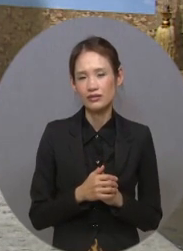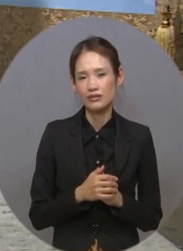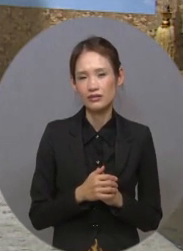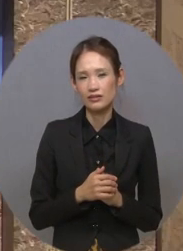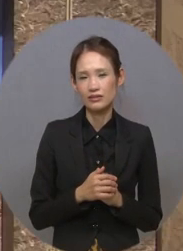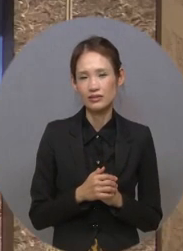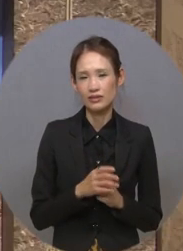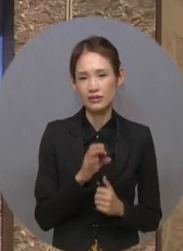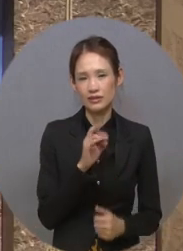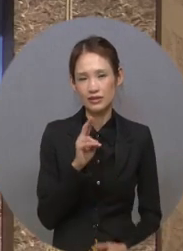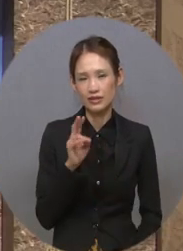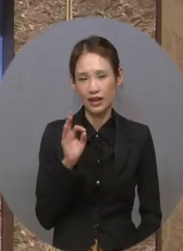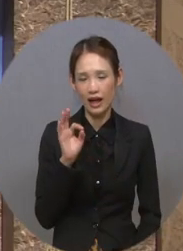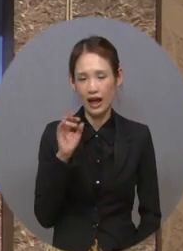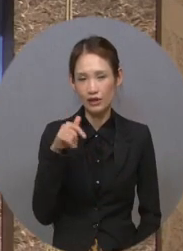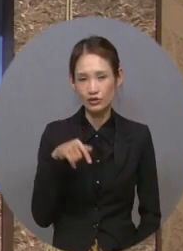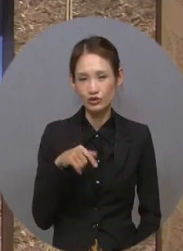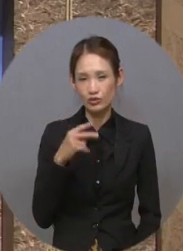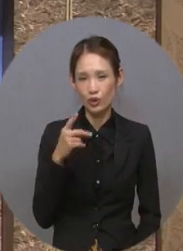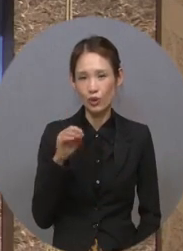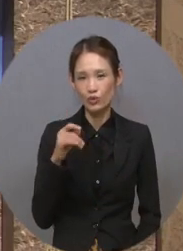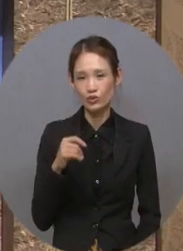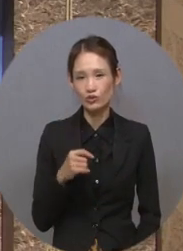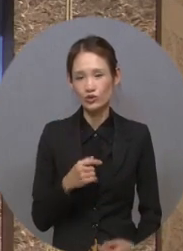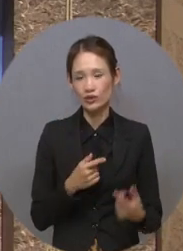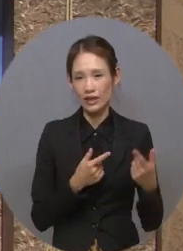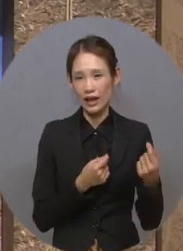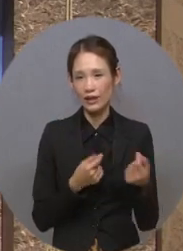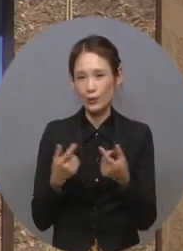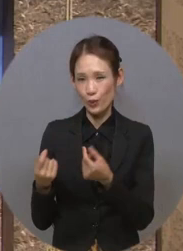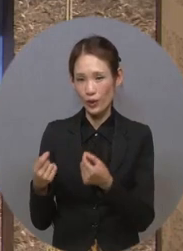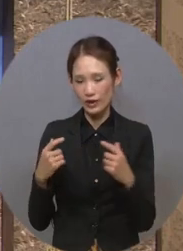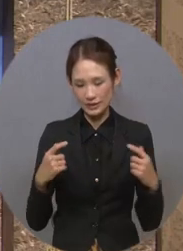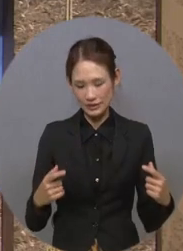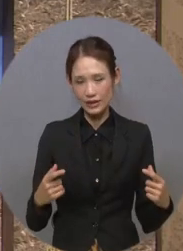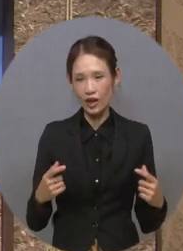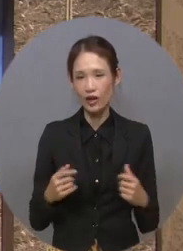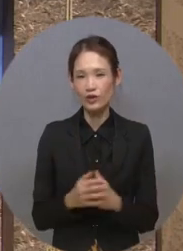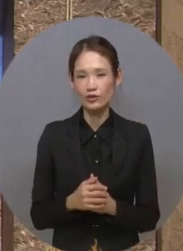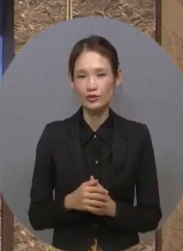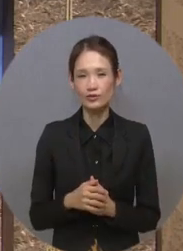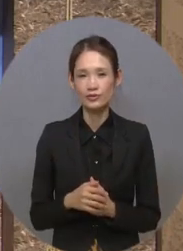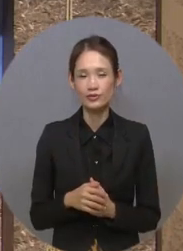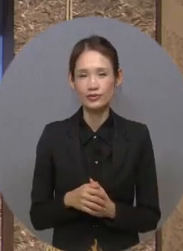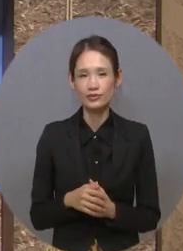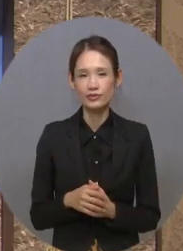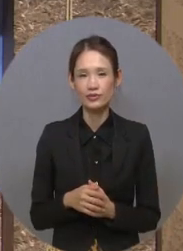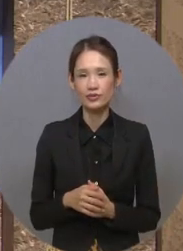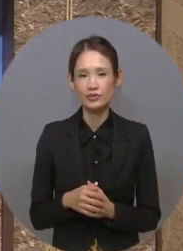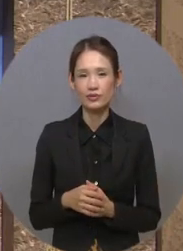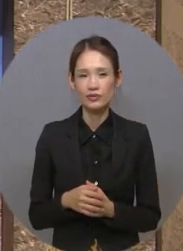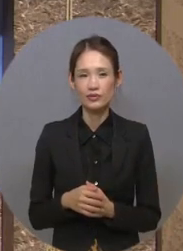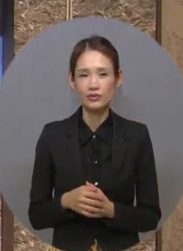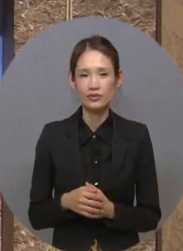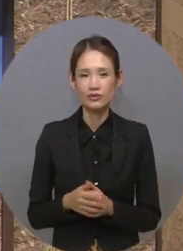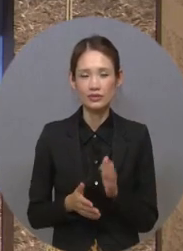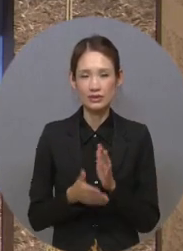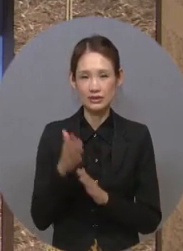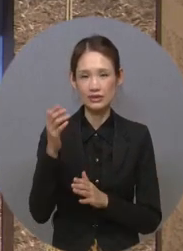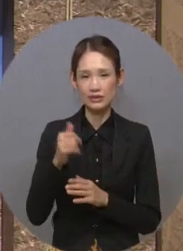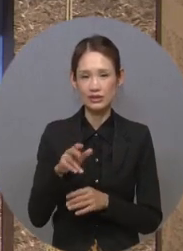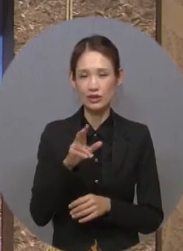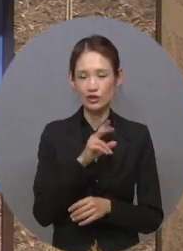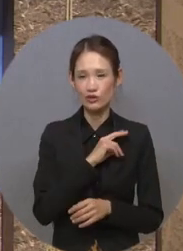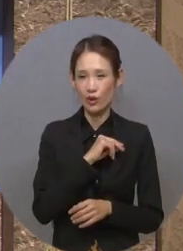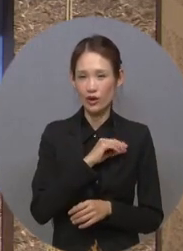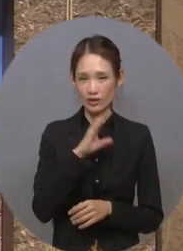그때는 우리 양주하고 동두천이 같은 지역구였거든요. 예. 근데 그때 당시에 시장이나 의원